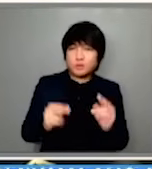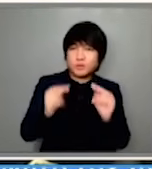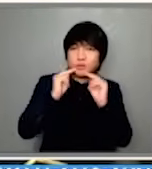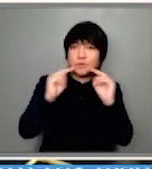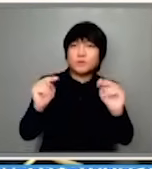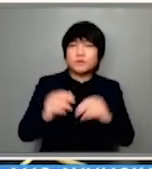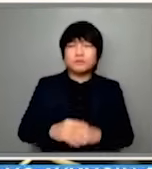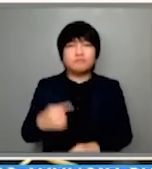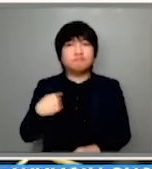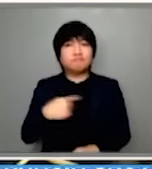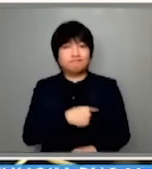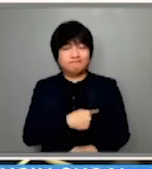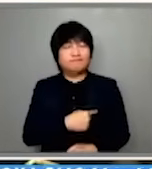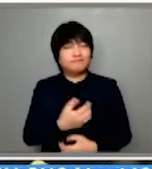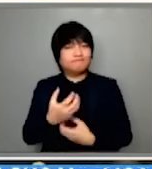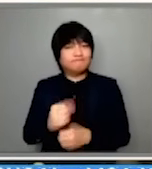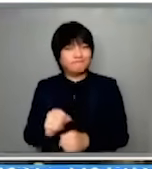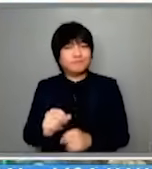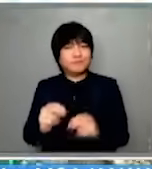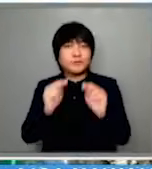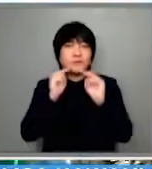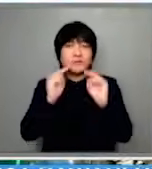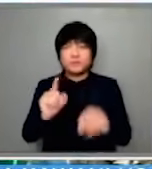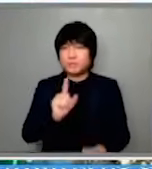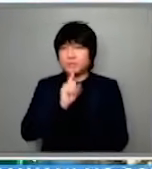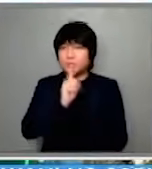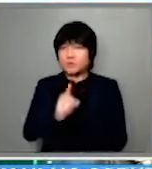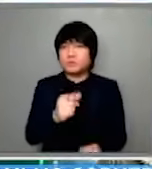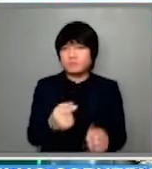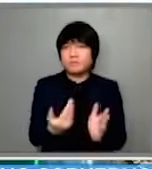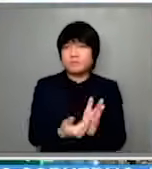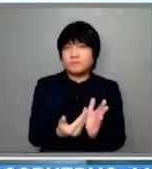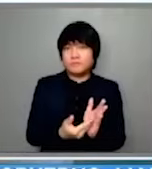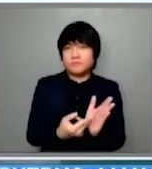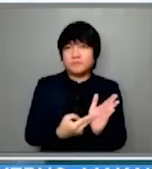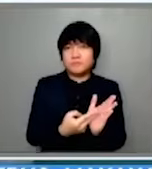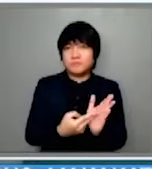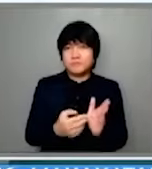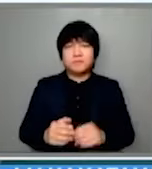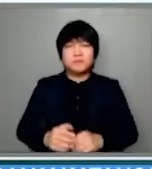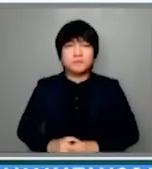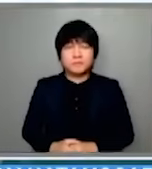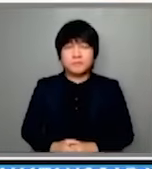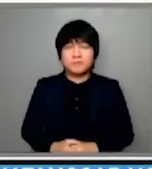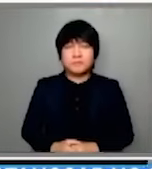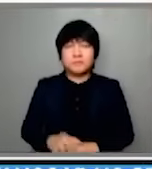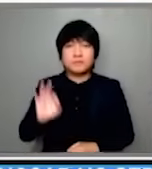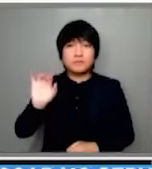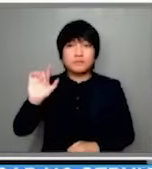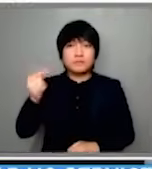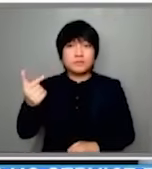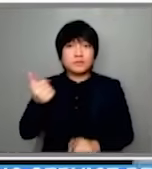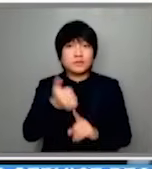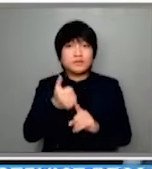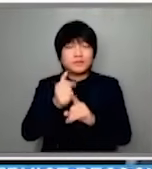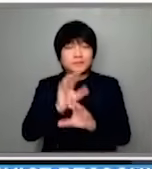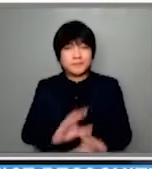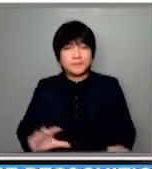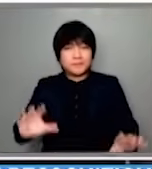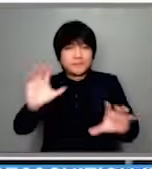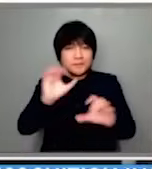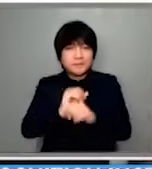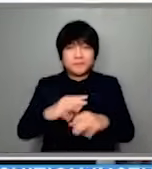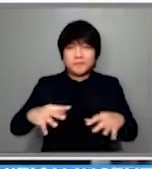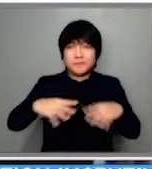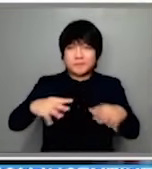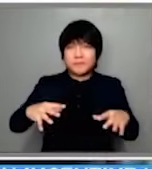truth above all else. Sa pag-anunsyo ni FLG ng kanyang pagre-retiro, hahalili sa kanya bilang